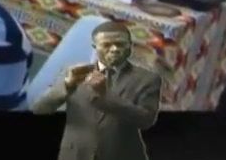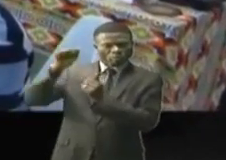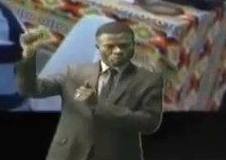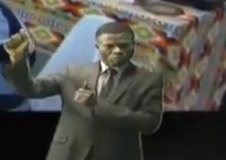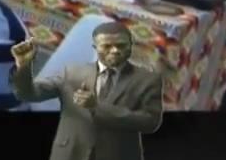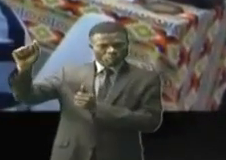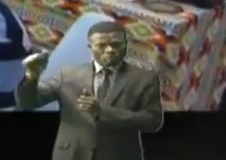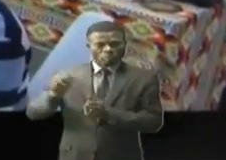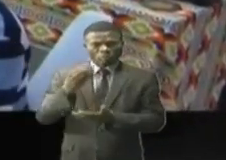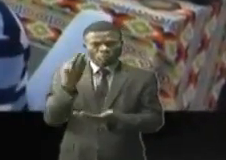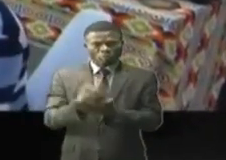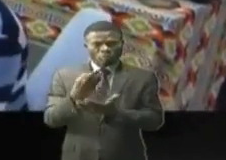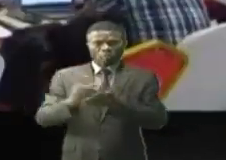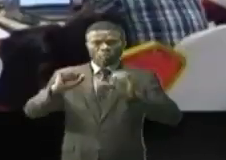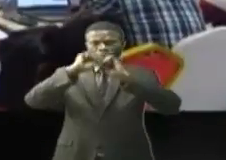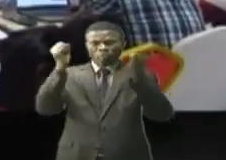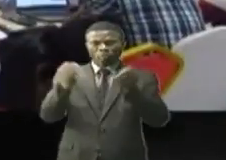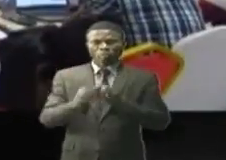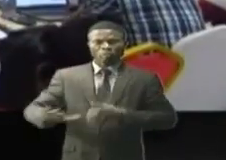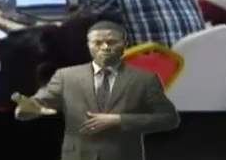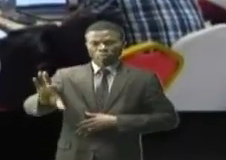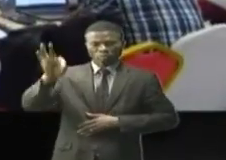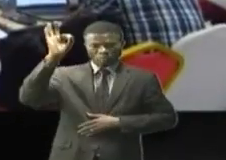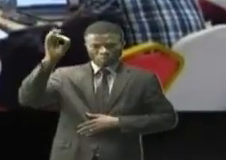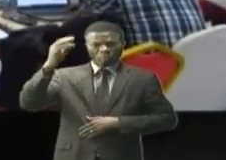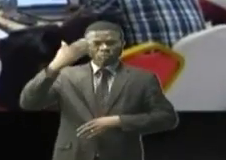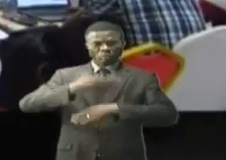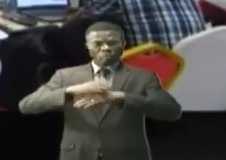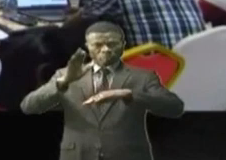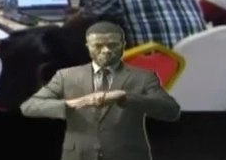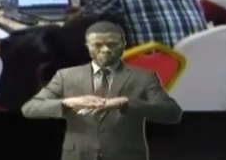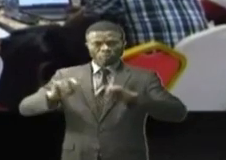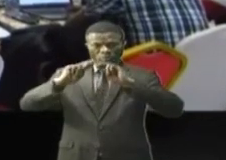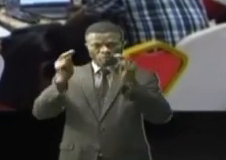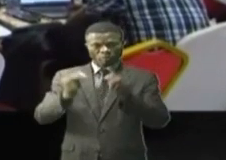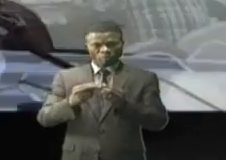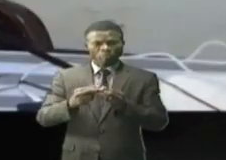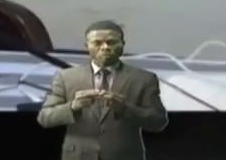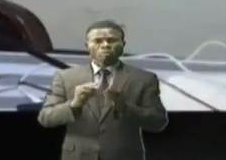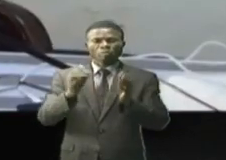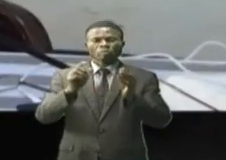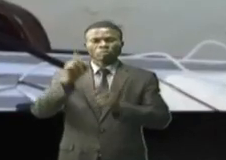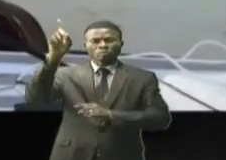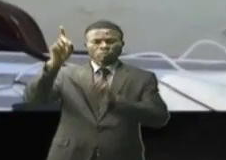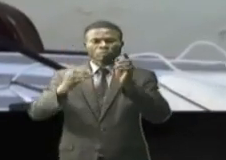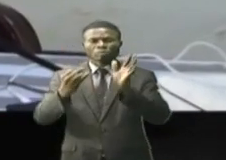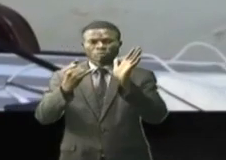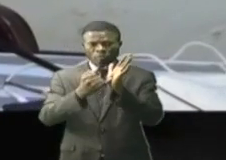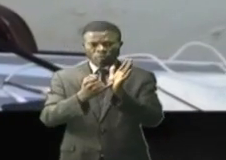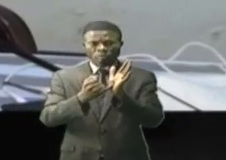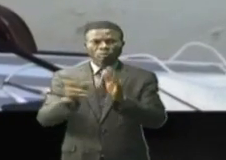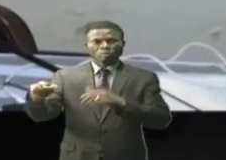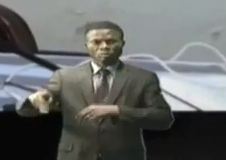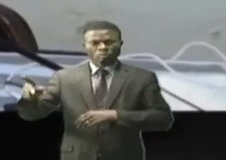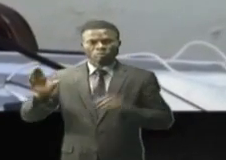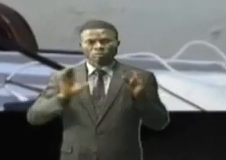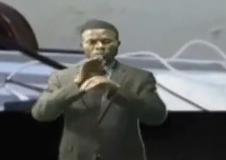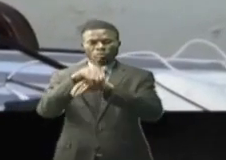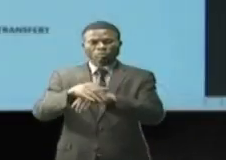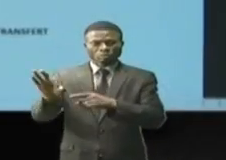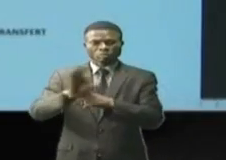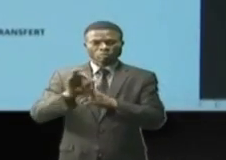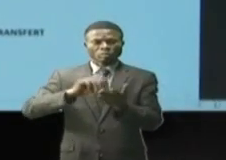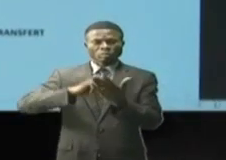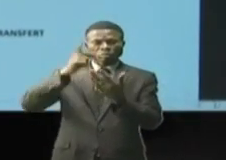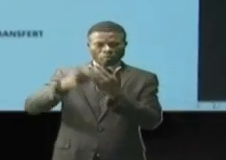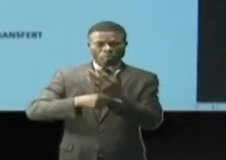le Fonds social de la République a choisi d'installer les staffs de ses 6 antennes venues de différentes provinces pour la session du plan